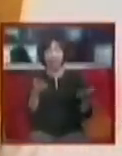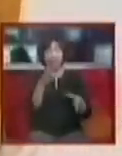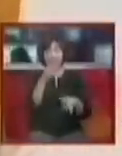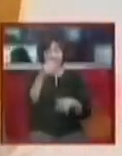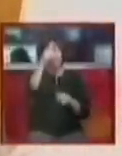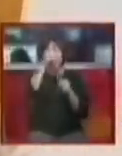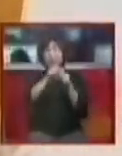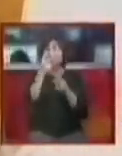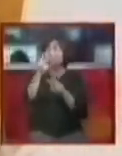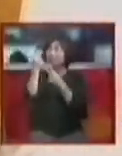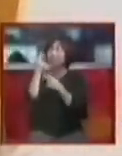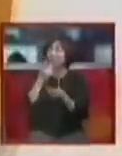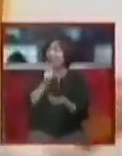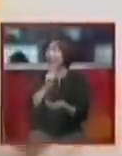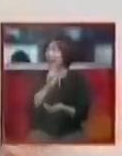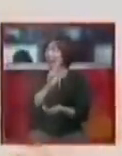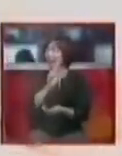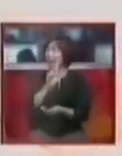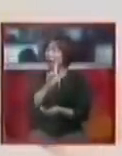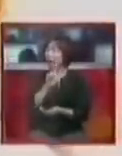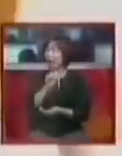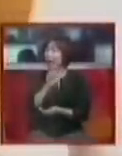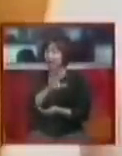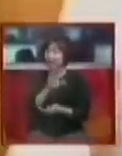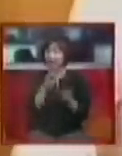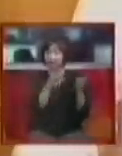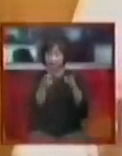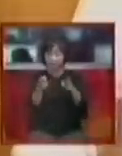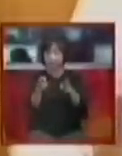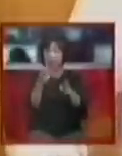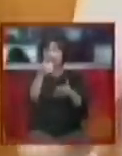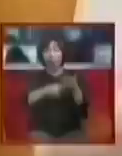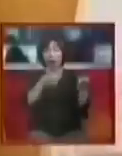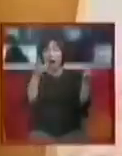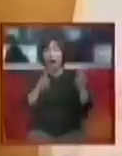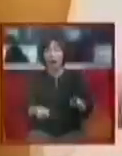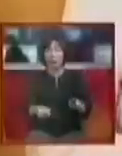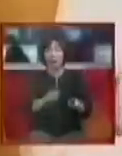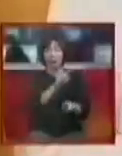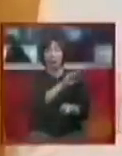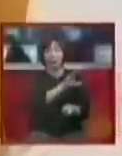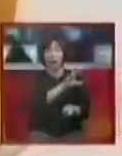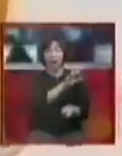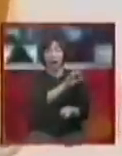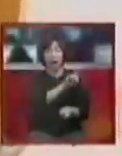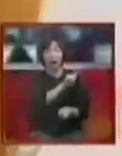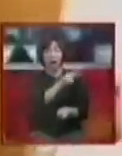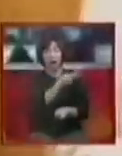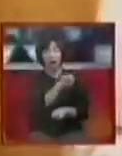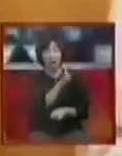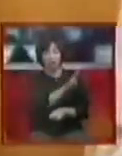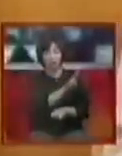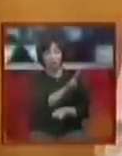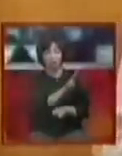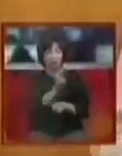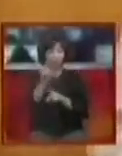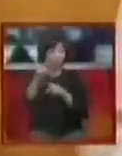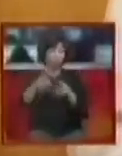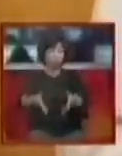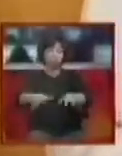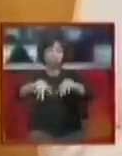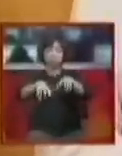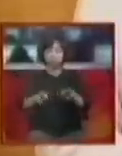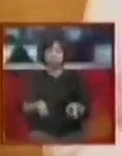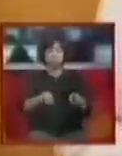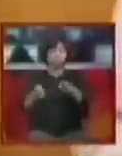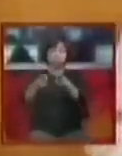tumapaw ang Tarlac River, nalulunod ang MacArthur Highway. Tutunawin ito ang asfalto, magbabako-bako ang kalsada, hanggang